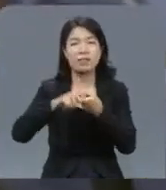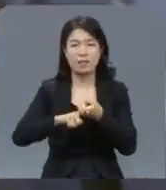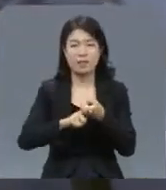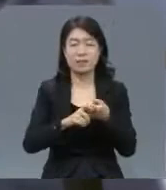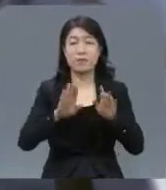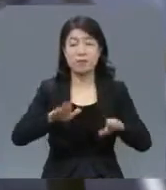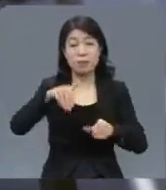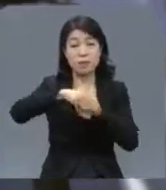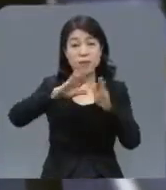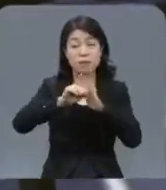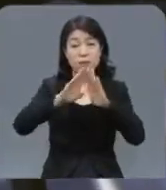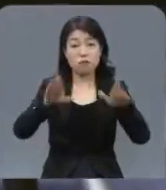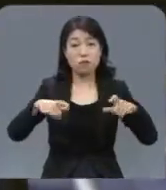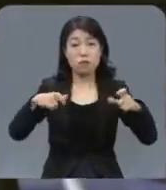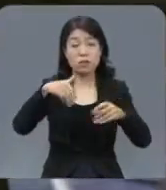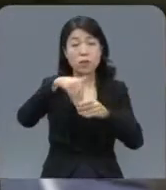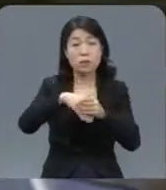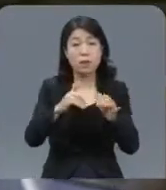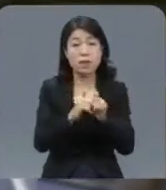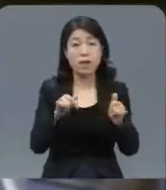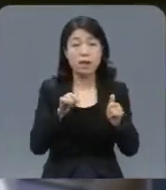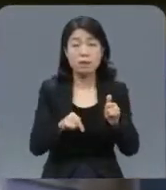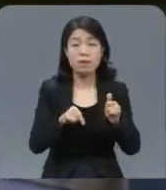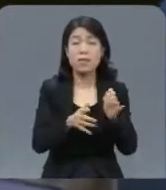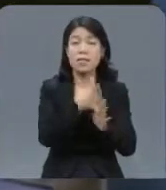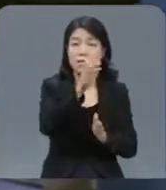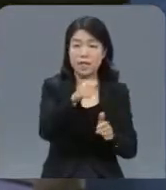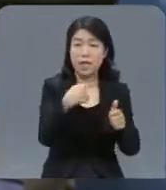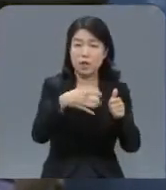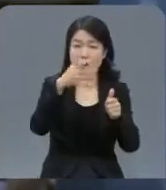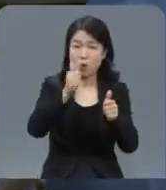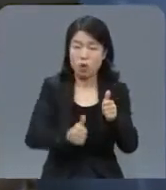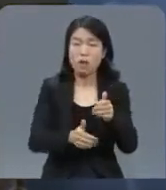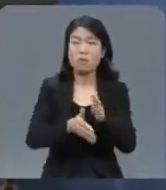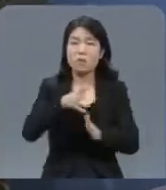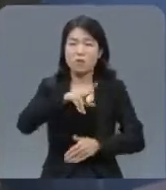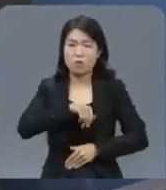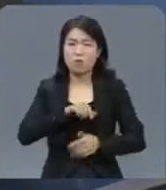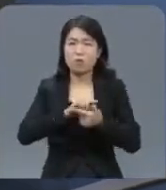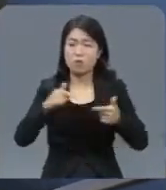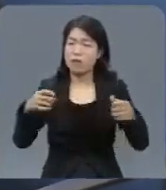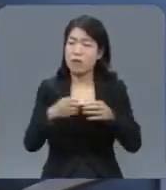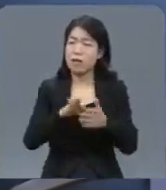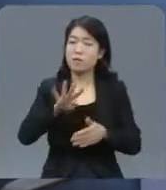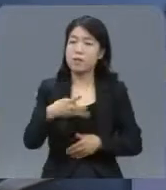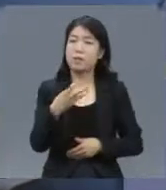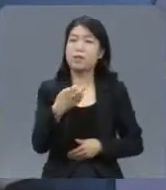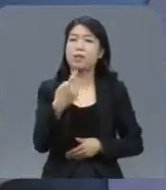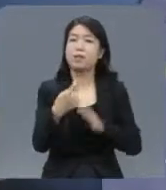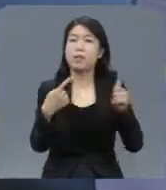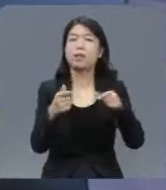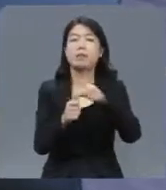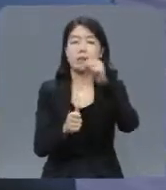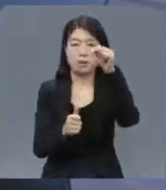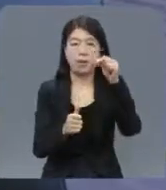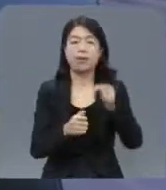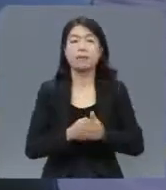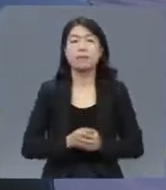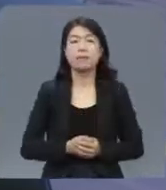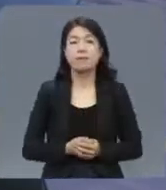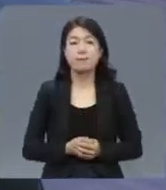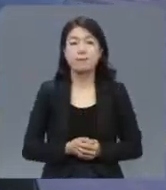이번 선거에서 광주전남 유권자들은 단체장과 교육감 지방 의원 등 모두 400 31명이 지역 일꾼을